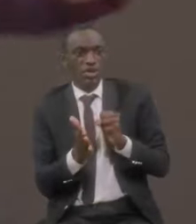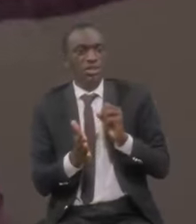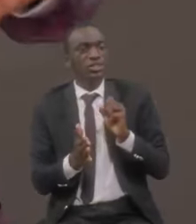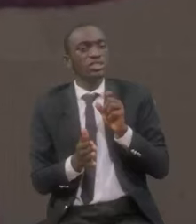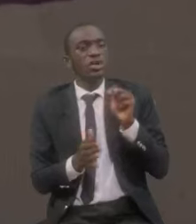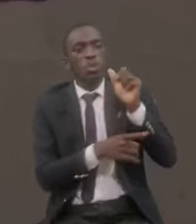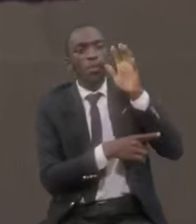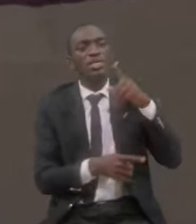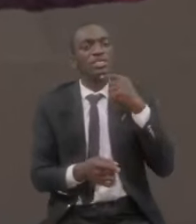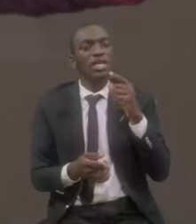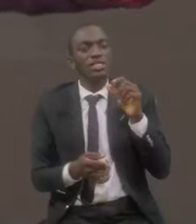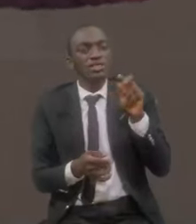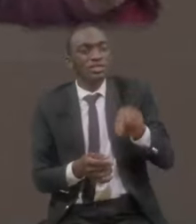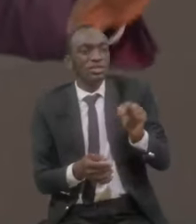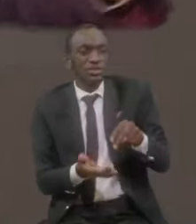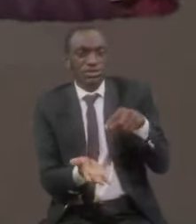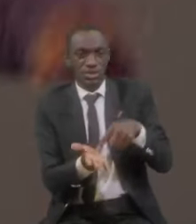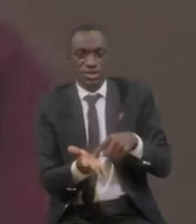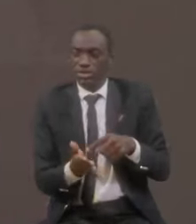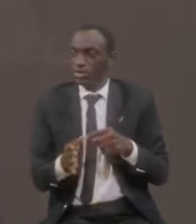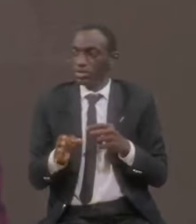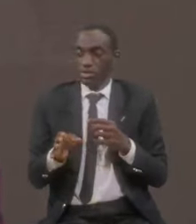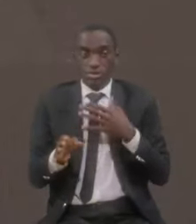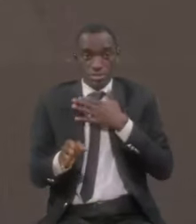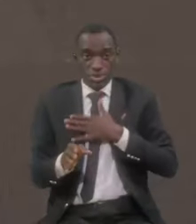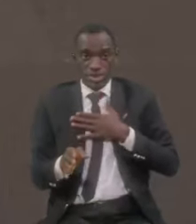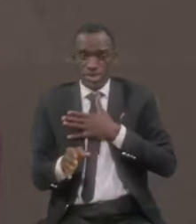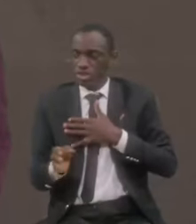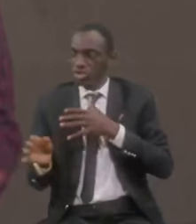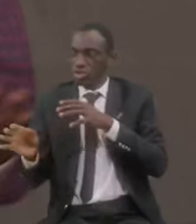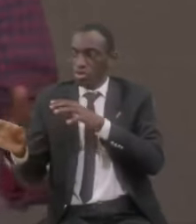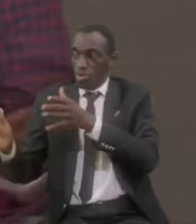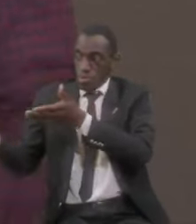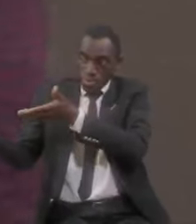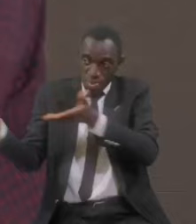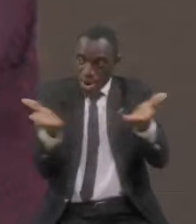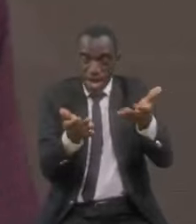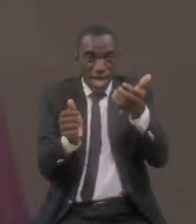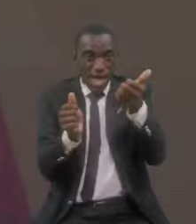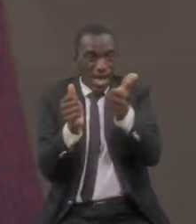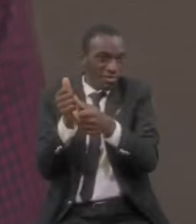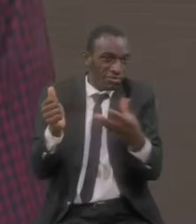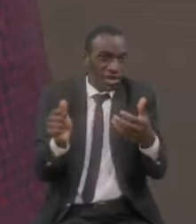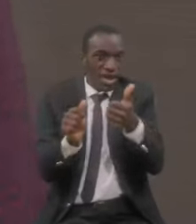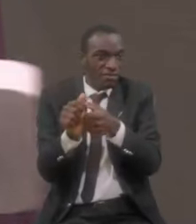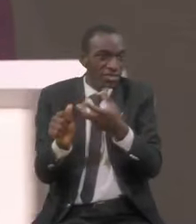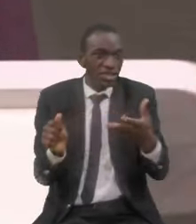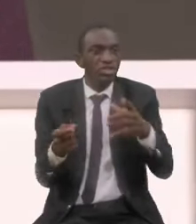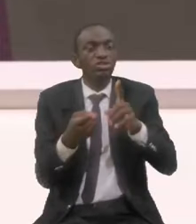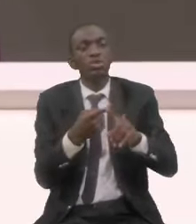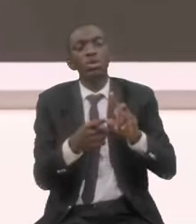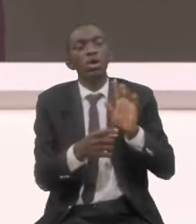S'il vous plaît, déposez tout ça dans sa maison. Une vraie histoire.